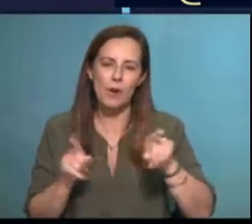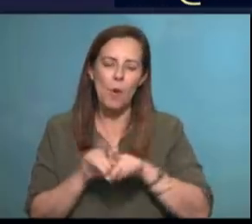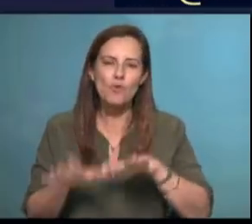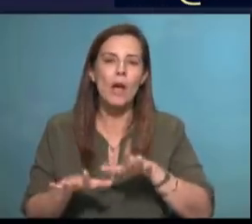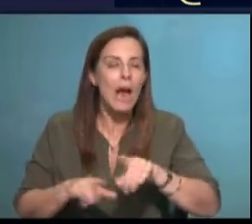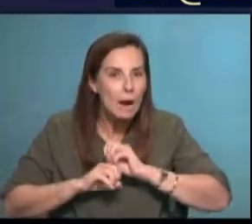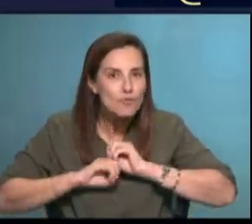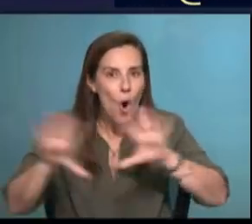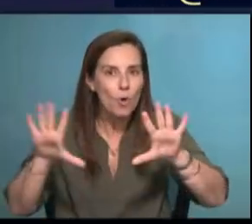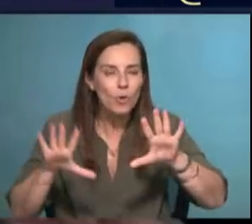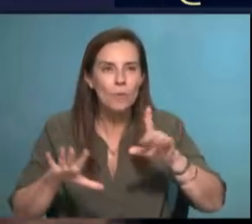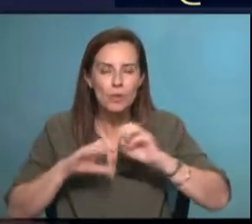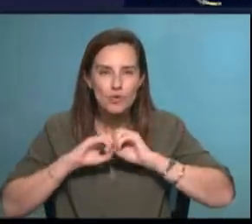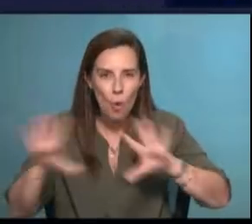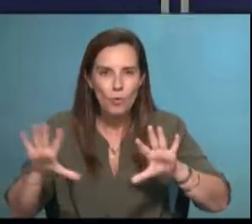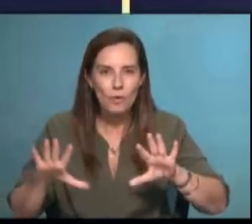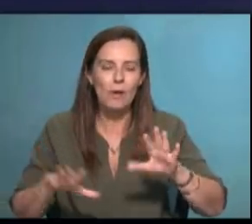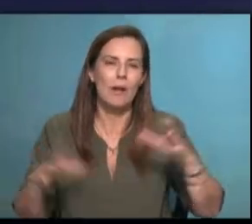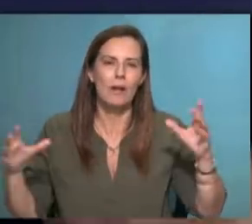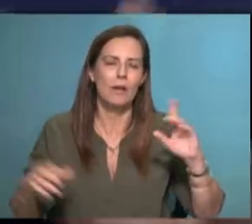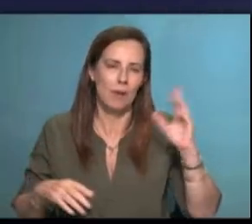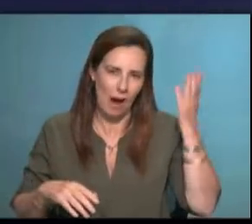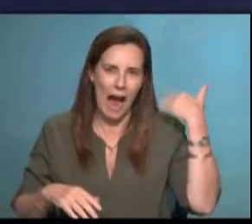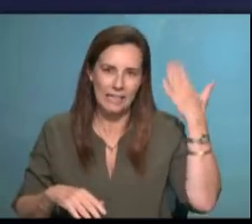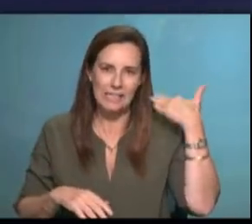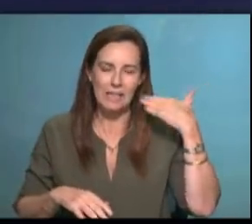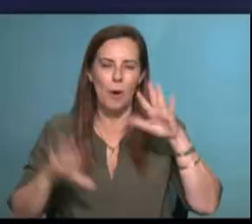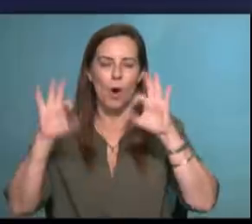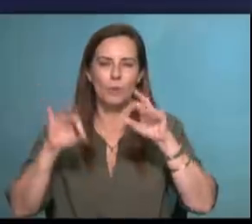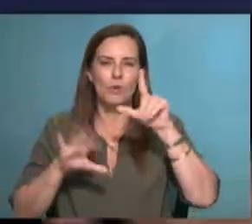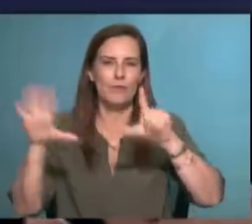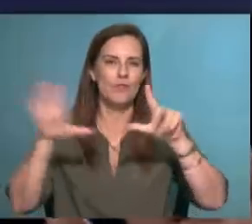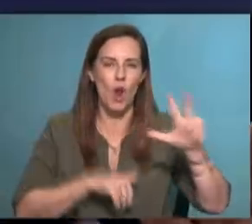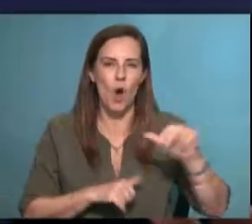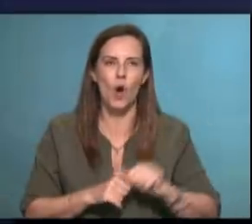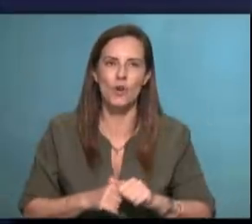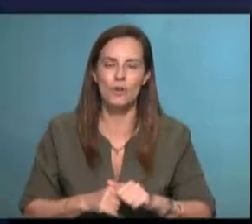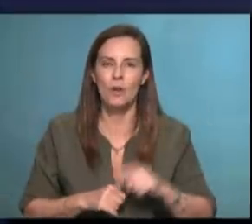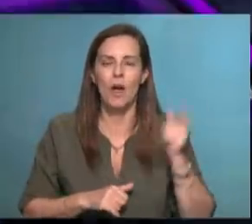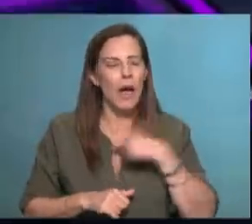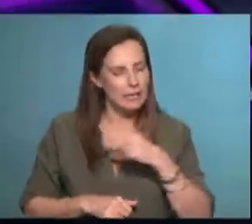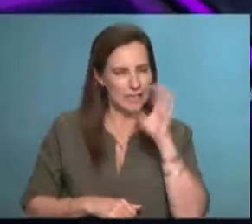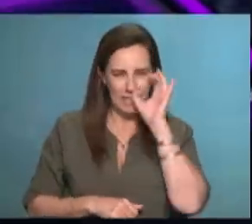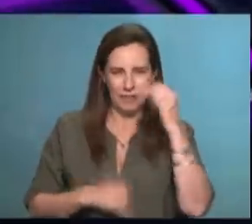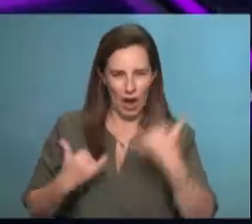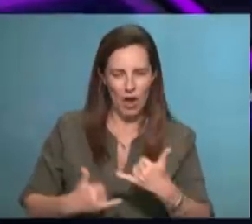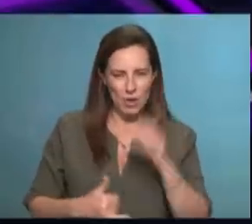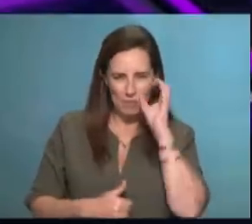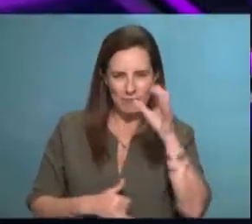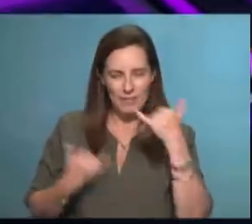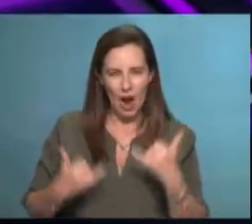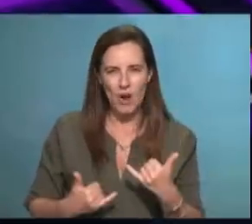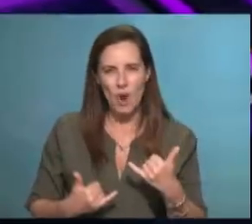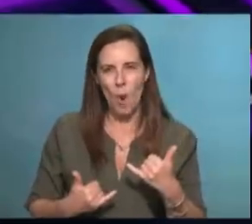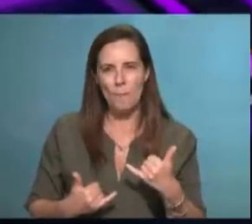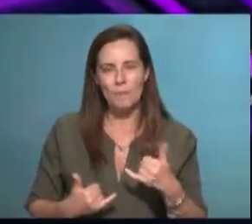שודרו, אלה ששודרו לעם ישראל באוקטובר 1970, שלא נגענו. צפיתי בזה היום אחר הצהריים,